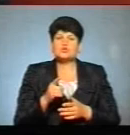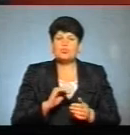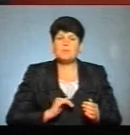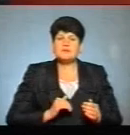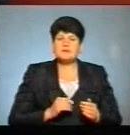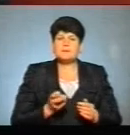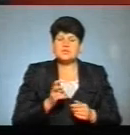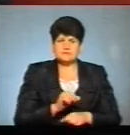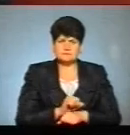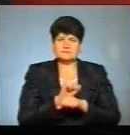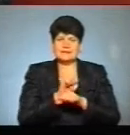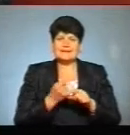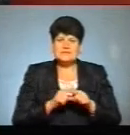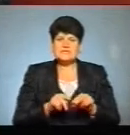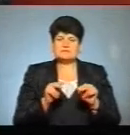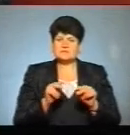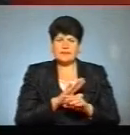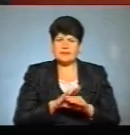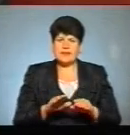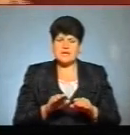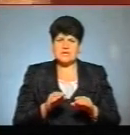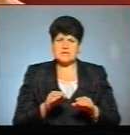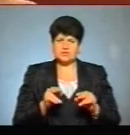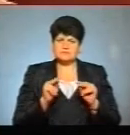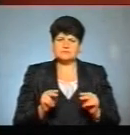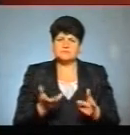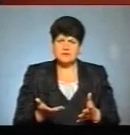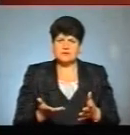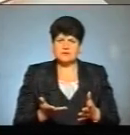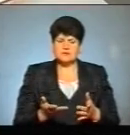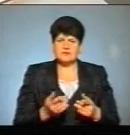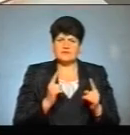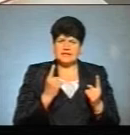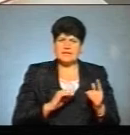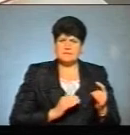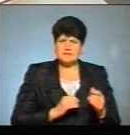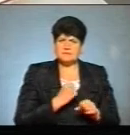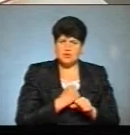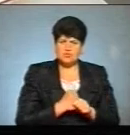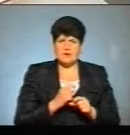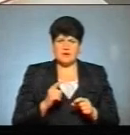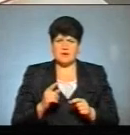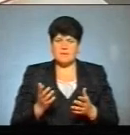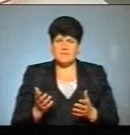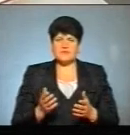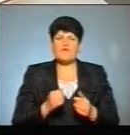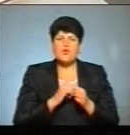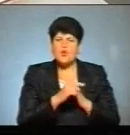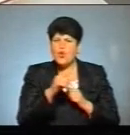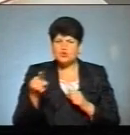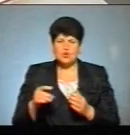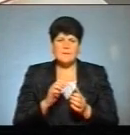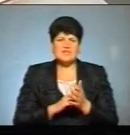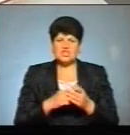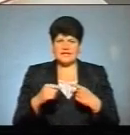вийшли мітингувати, це саме несправедливість, яка полягає в тому, що великий бізнес працює, а малий – в кожного причини різні, в кожного є якісь певні умови.